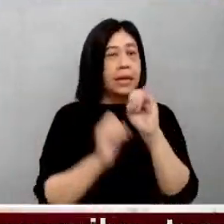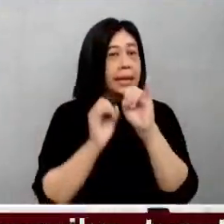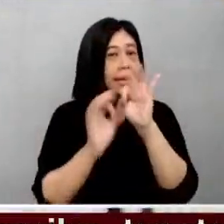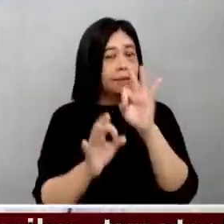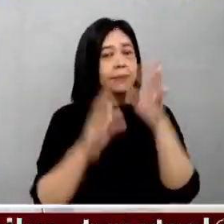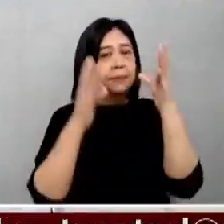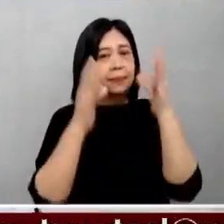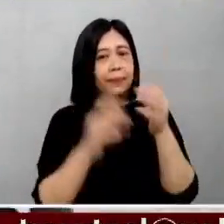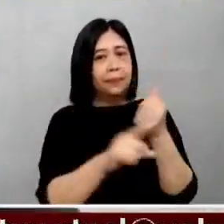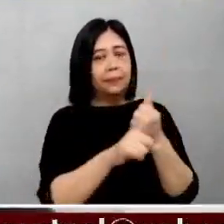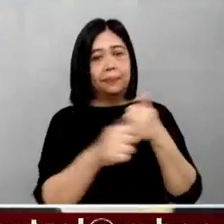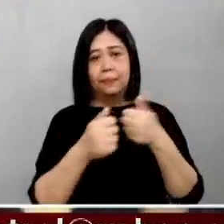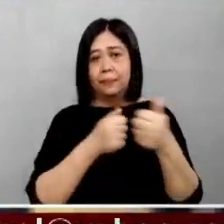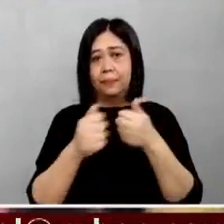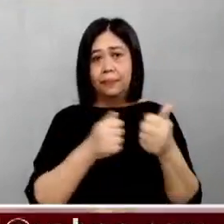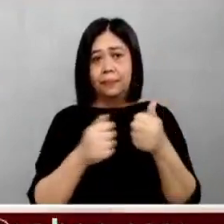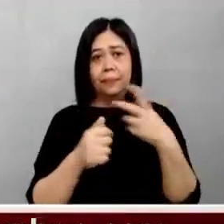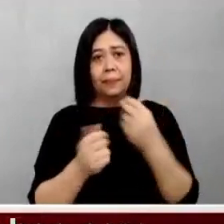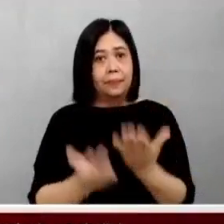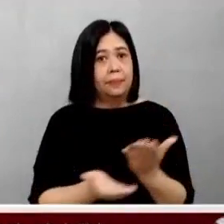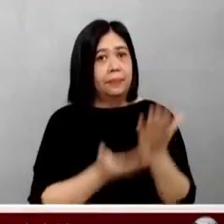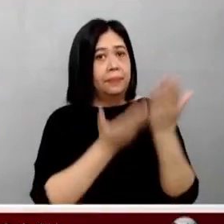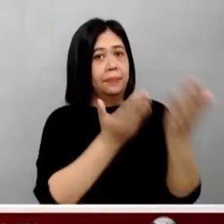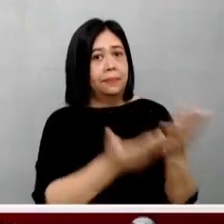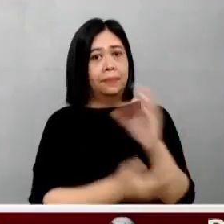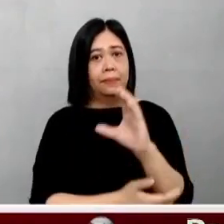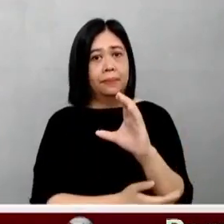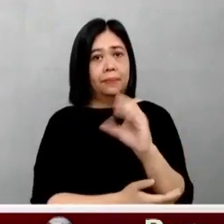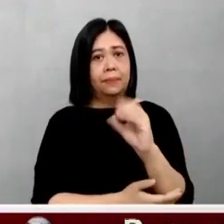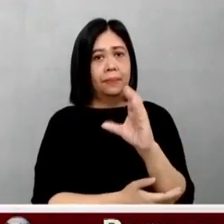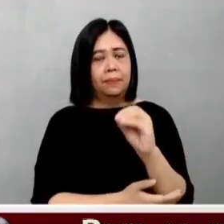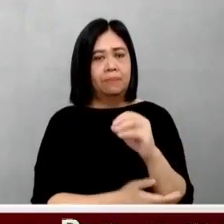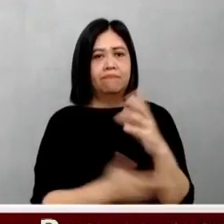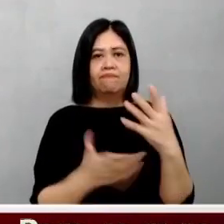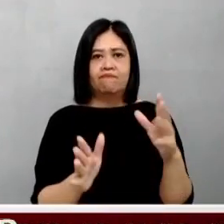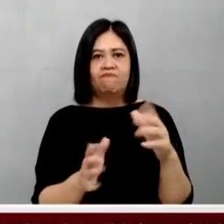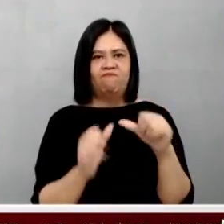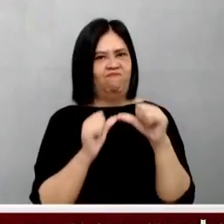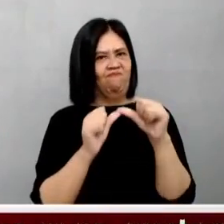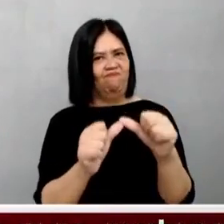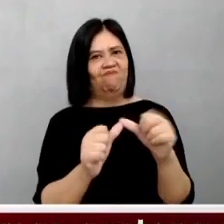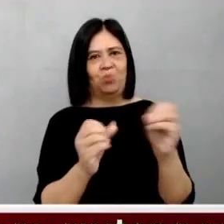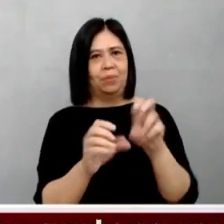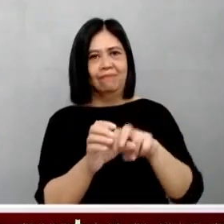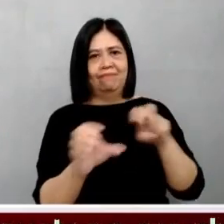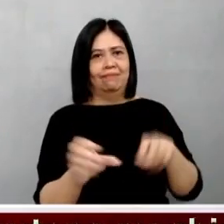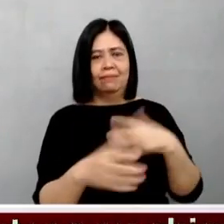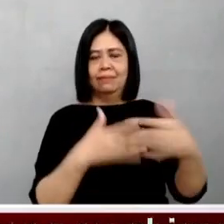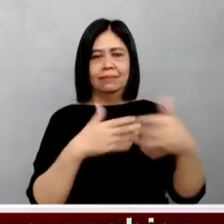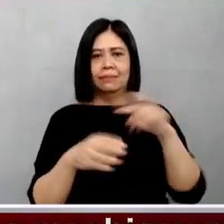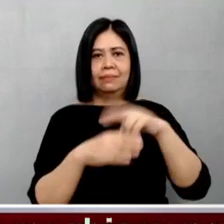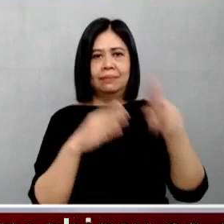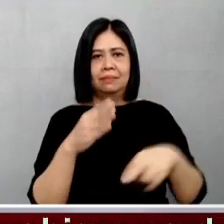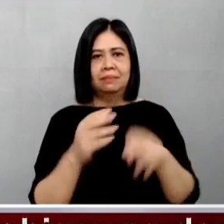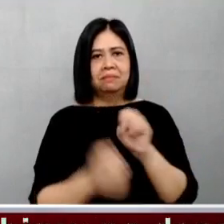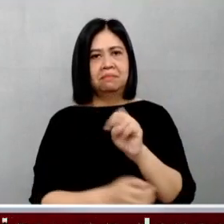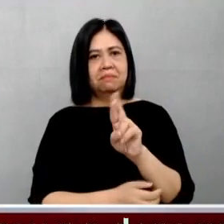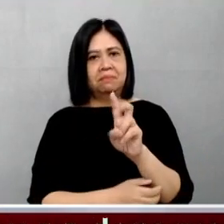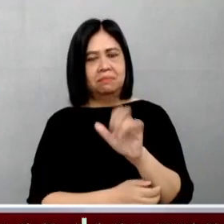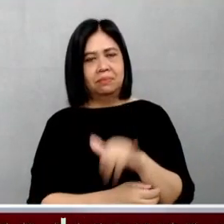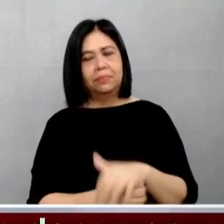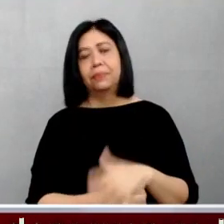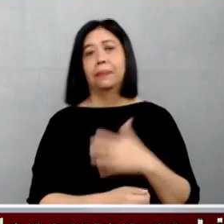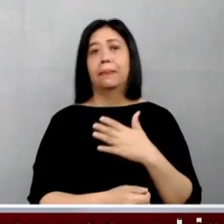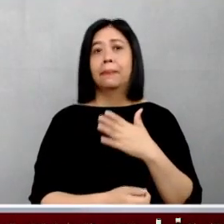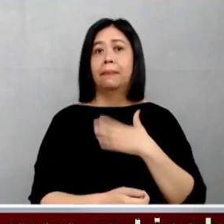siyang tumakbo at naghain na ng COC, wala na itong atrasan, anuman ang resulta ng mga survey. Ang paniniwala